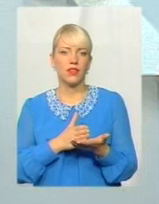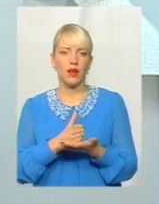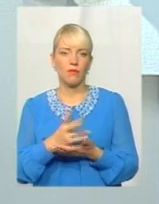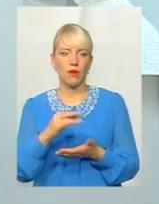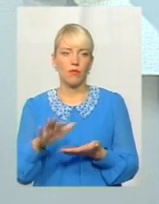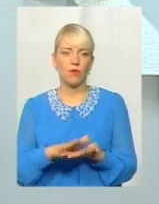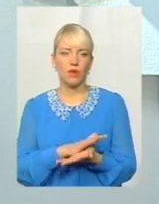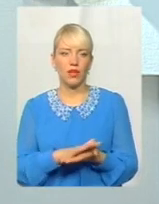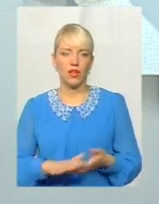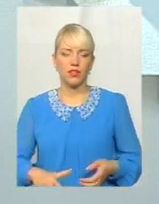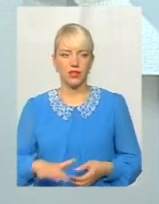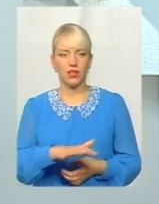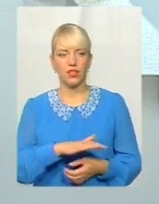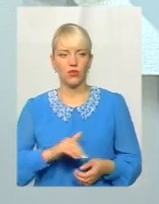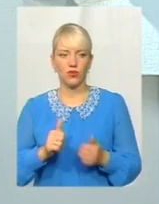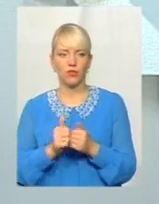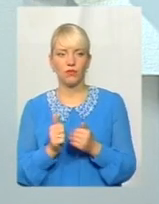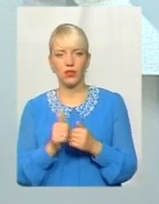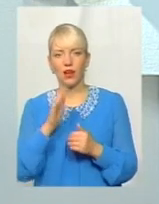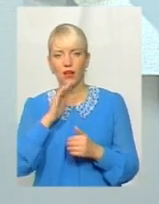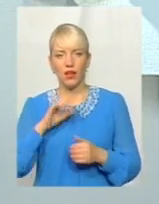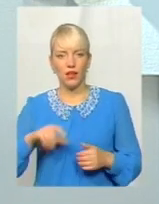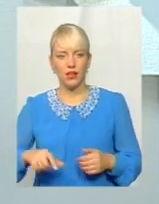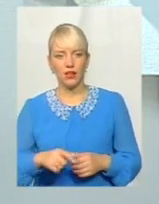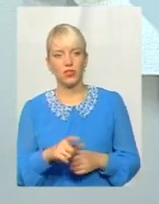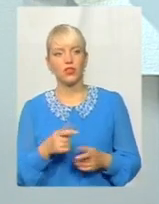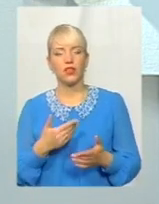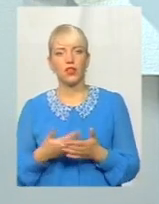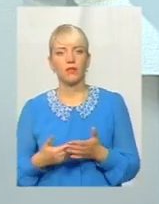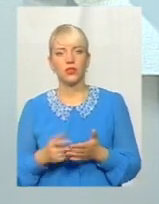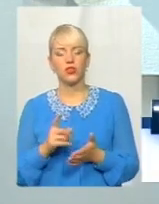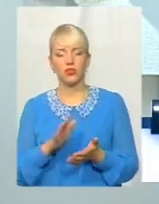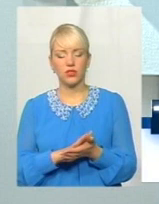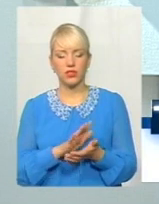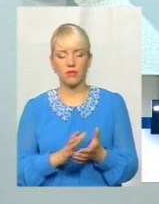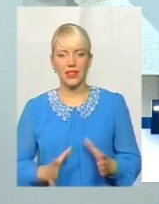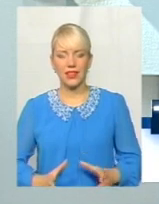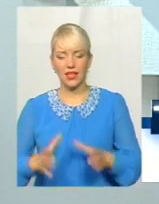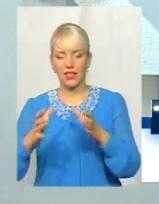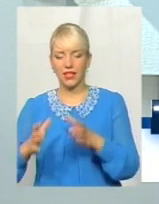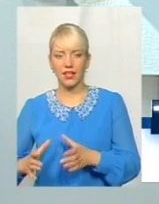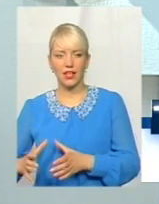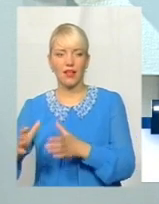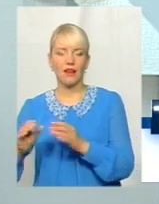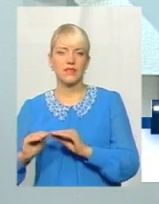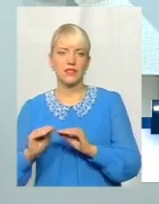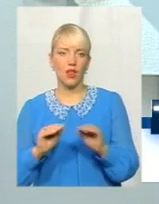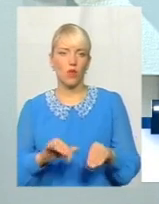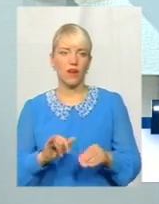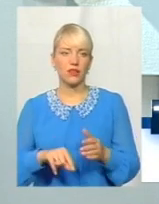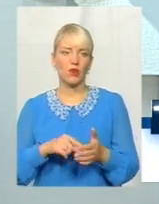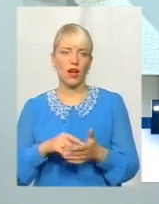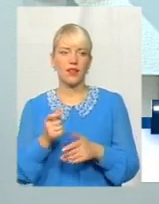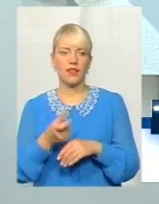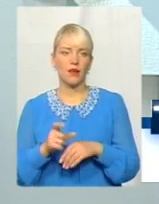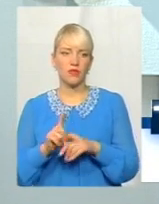поприбирати територію біля річки. Багато було це про те, що смітники встановити у містечках, але найбільше ну,